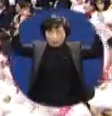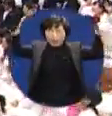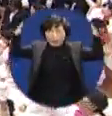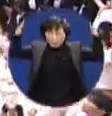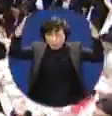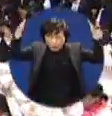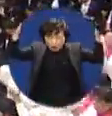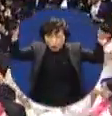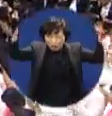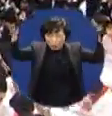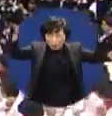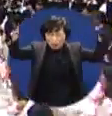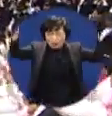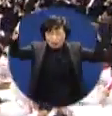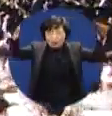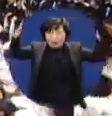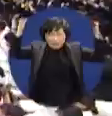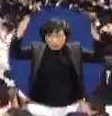주여